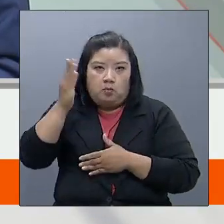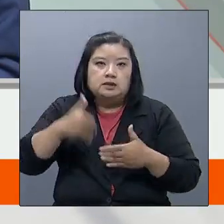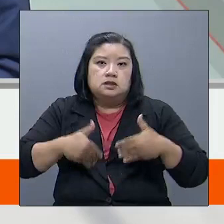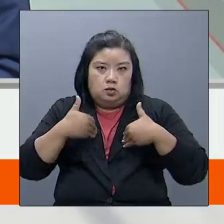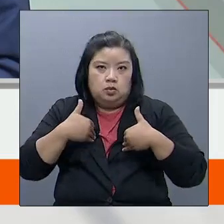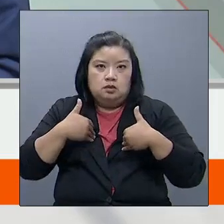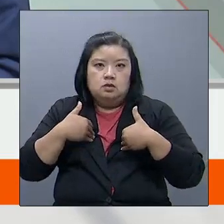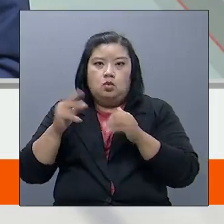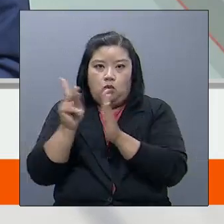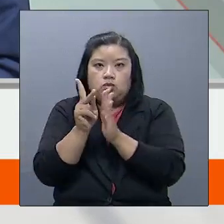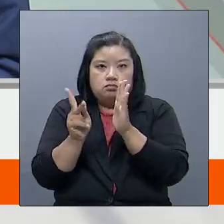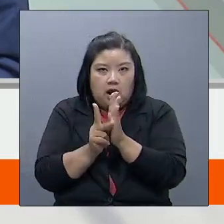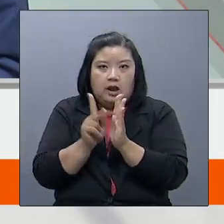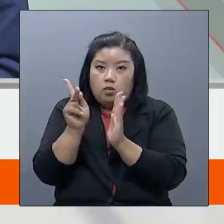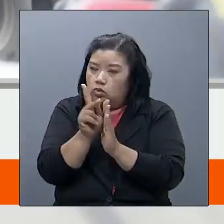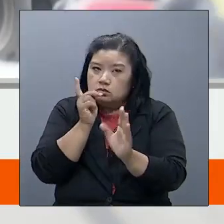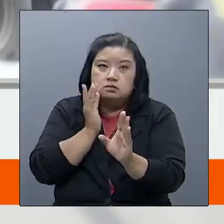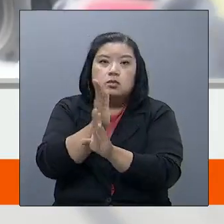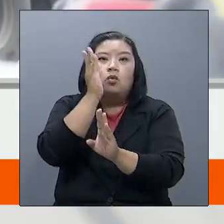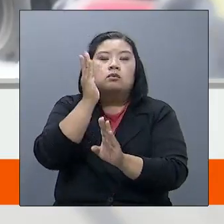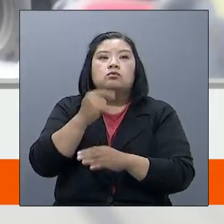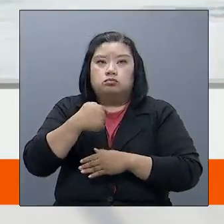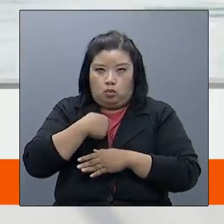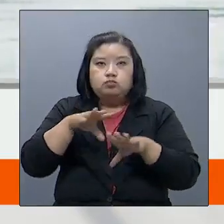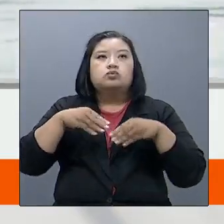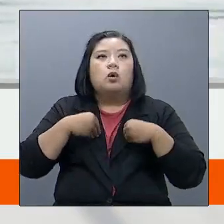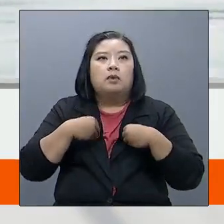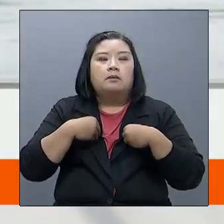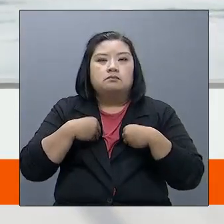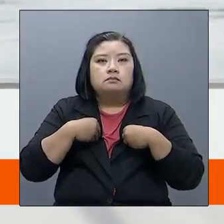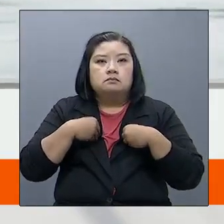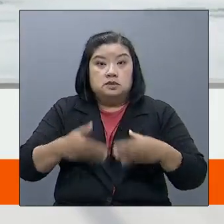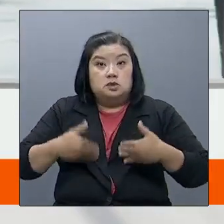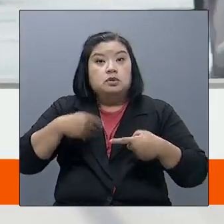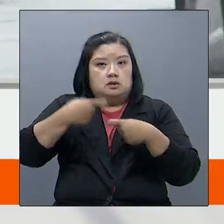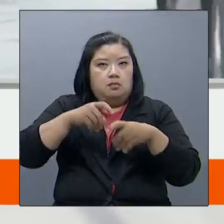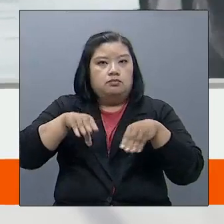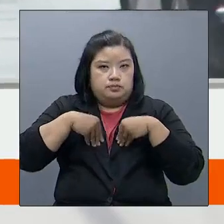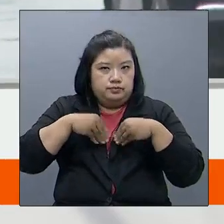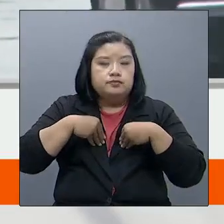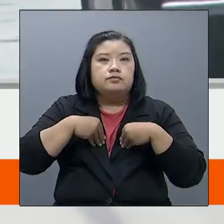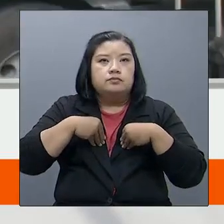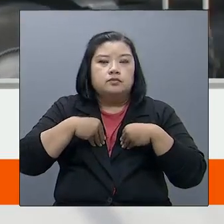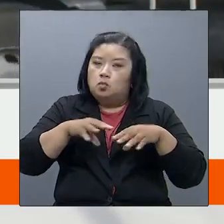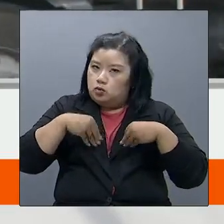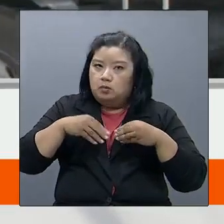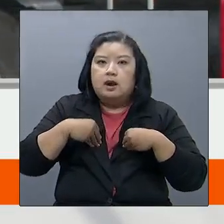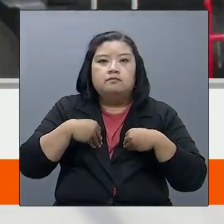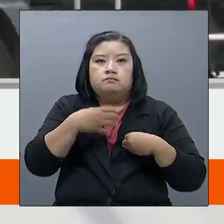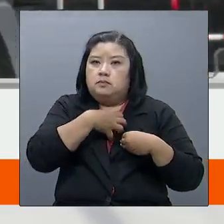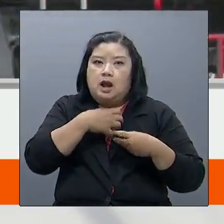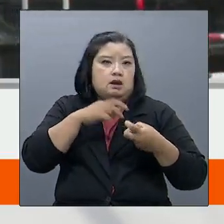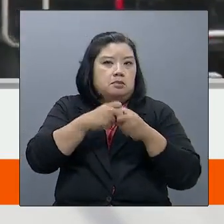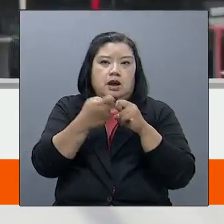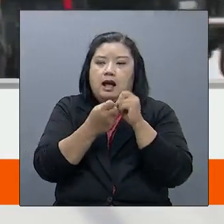กฎระเบียบต่างๆได้ผมก็ยินดีที่จะลำบากนะครับยินดีครับเพื่อขจัดปัญห